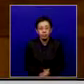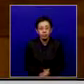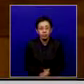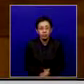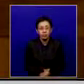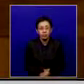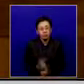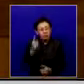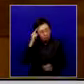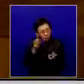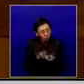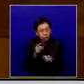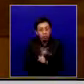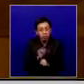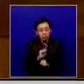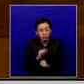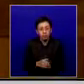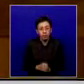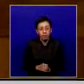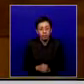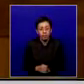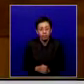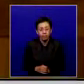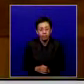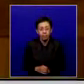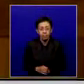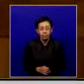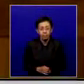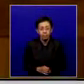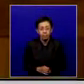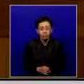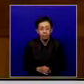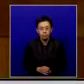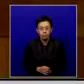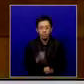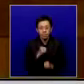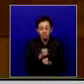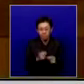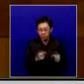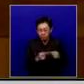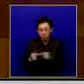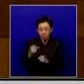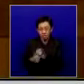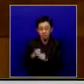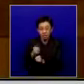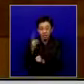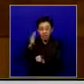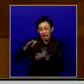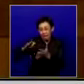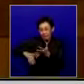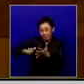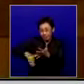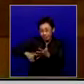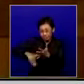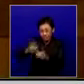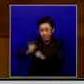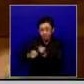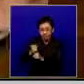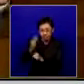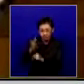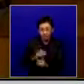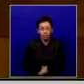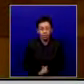ทำยังไงเพราะว่าเขาทำนายกันแล้วว่าอย่างน้อยๆถึงปลายปีหน้าเพราะว่าประเทศไทยเป็นประเทศเดียวที่